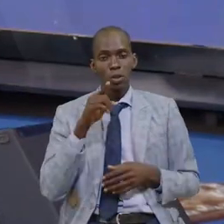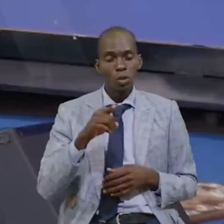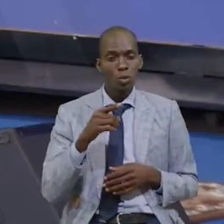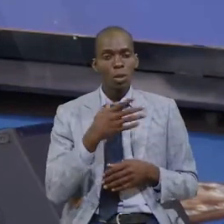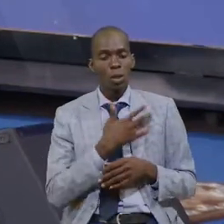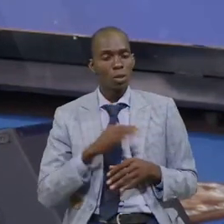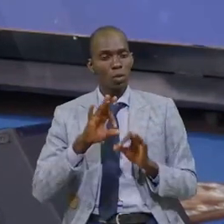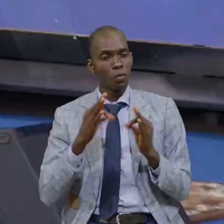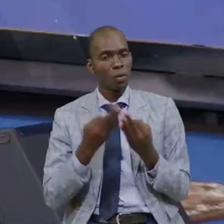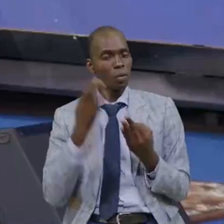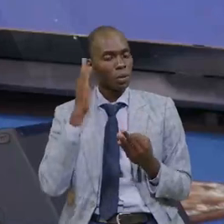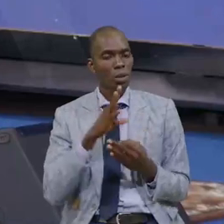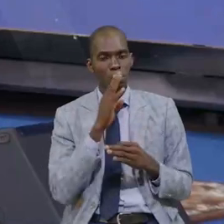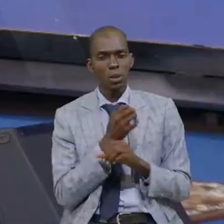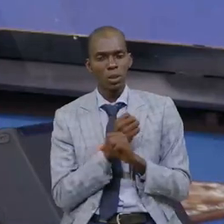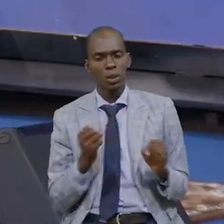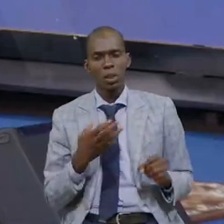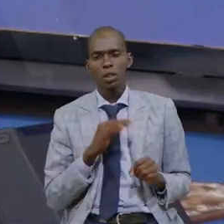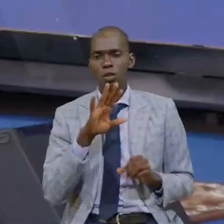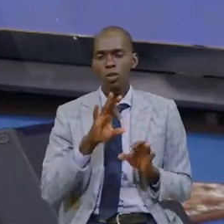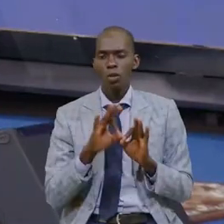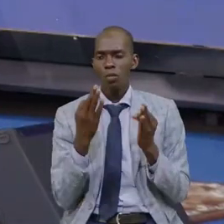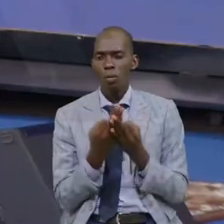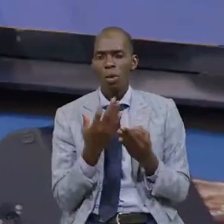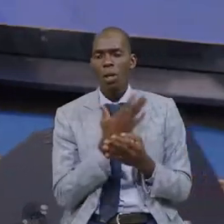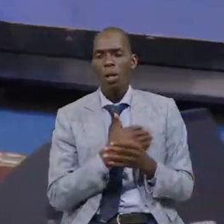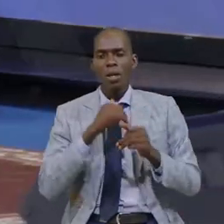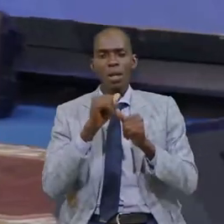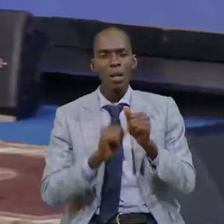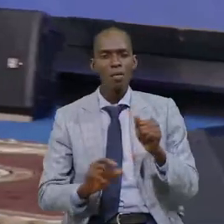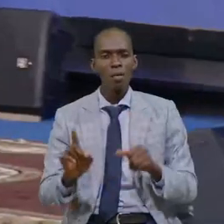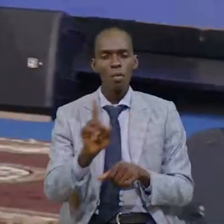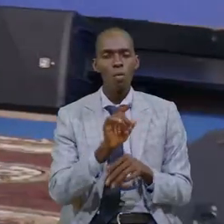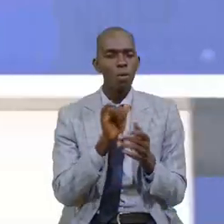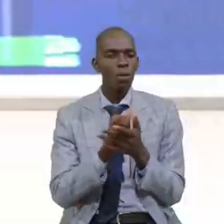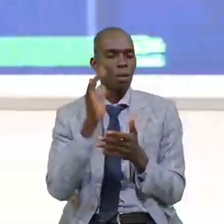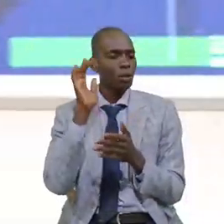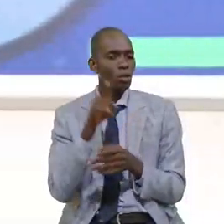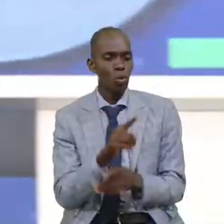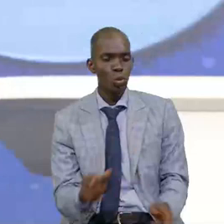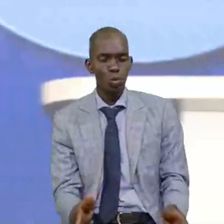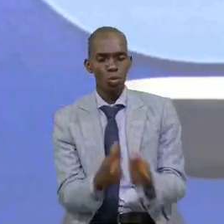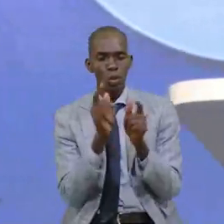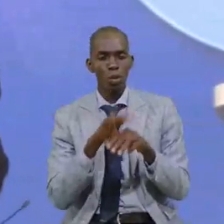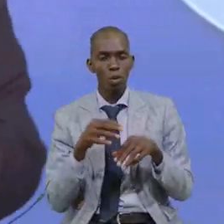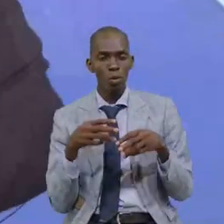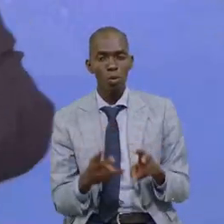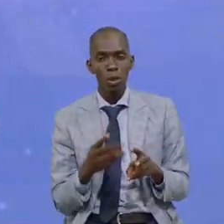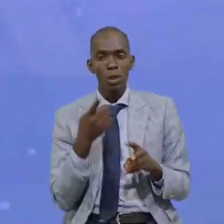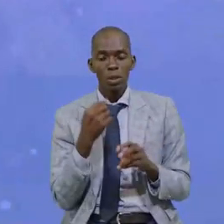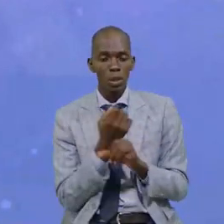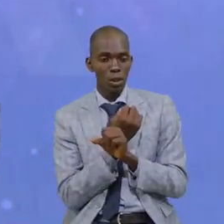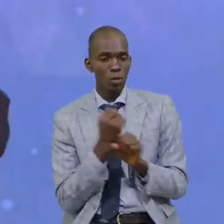toi et ta famille, vous serez sauvés, et ta famille. Et tous ceux que tu rencontres,